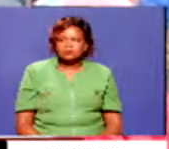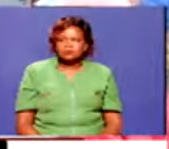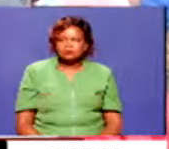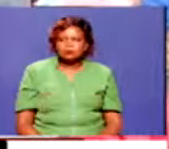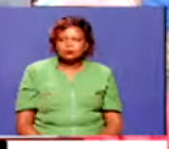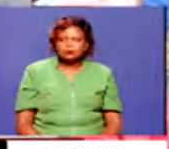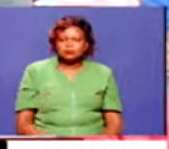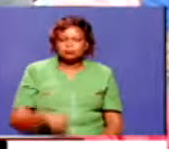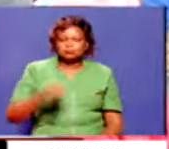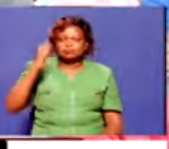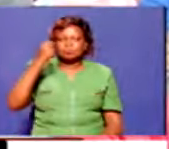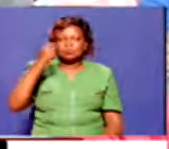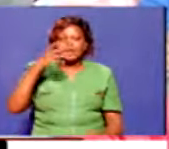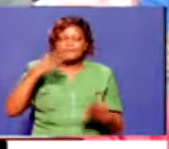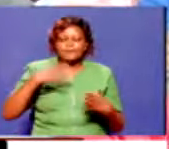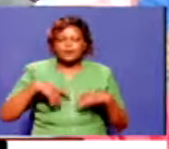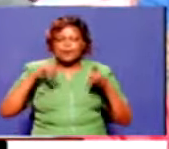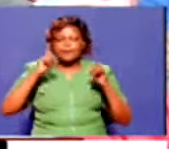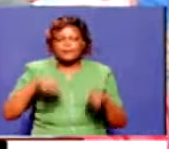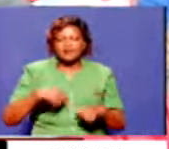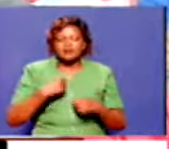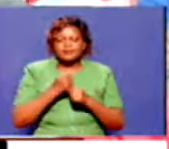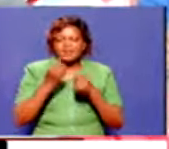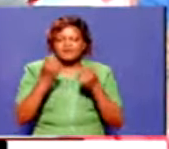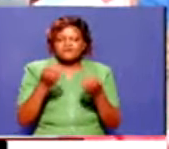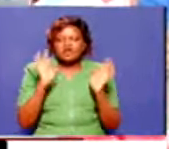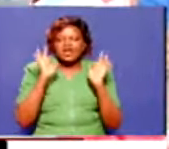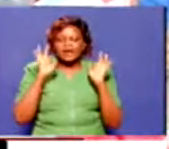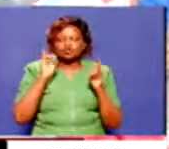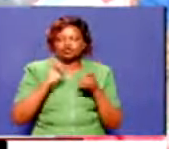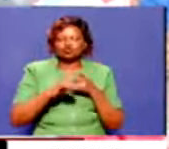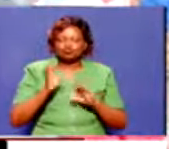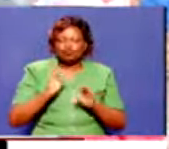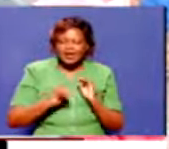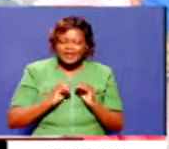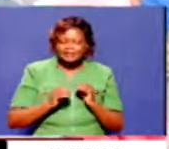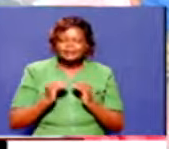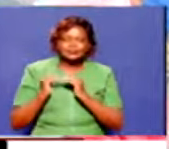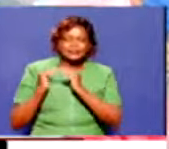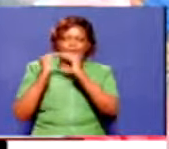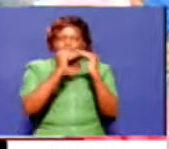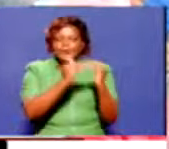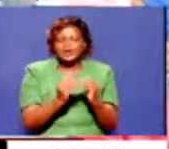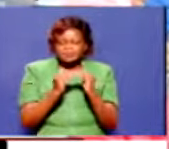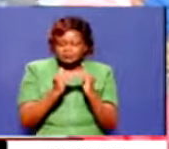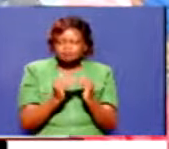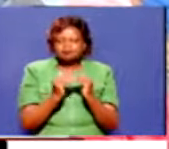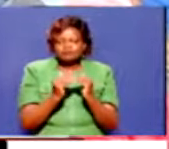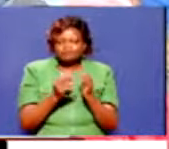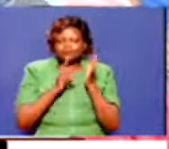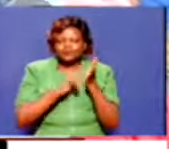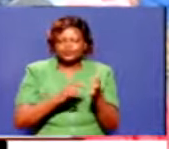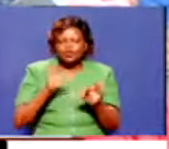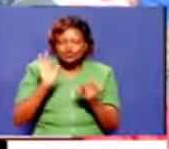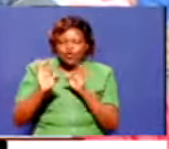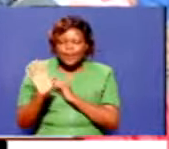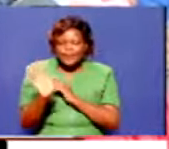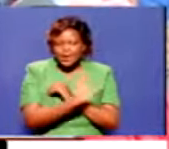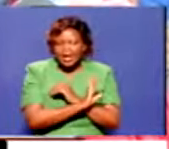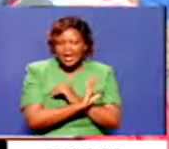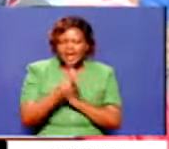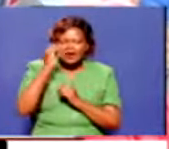Kenyans must be left free to elect democratically the president of their choice. Wa